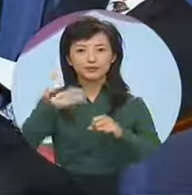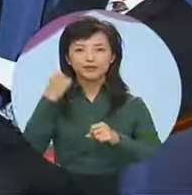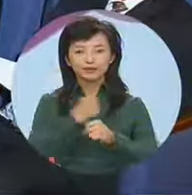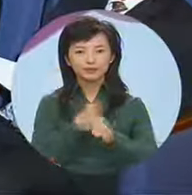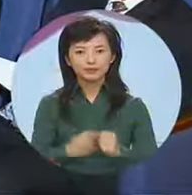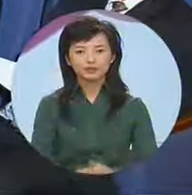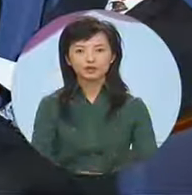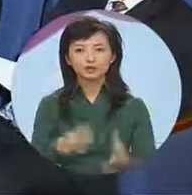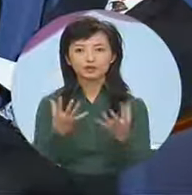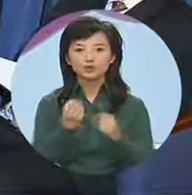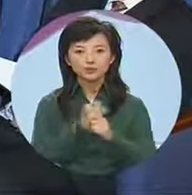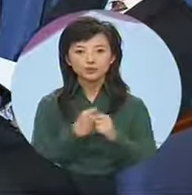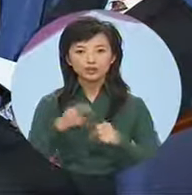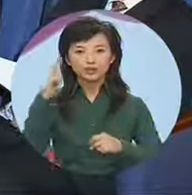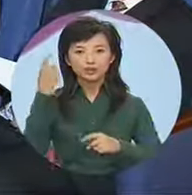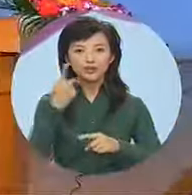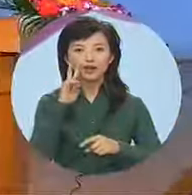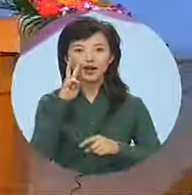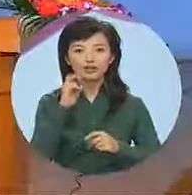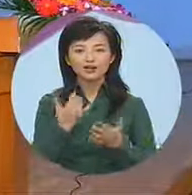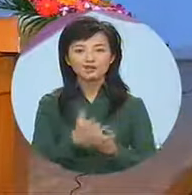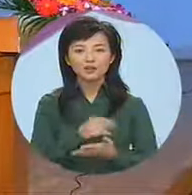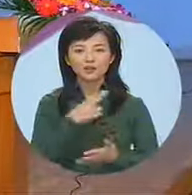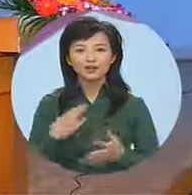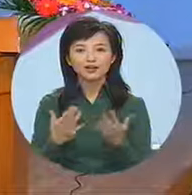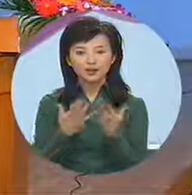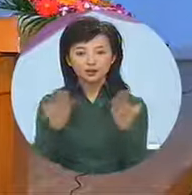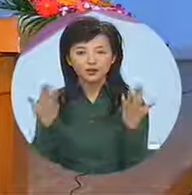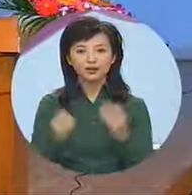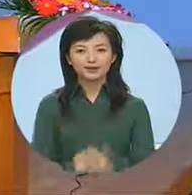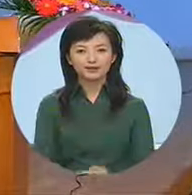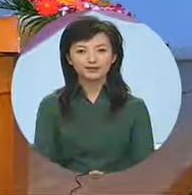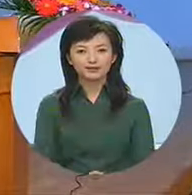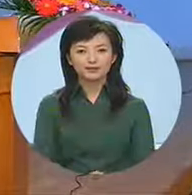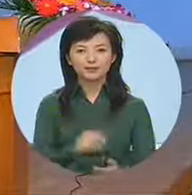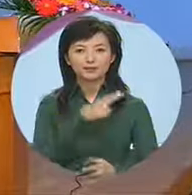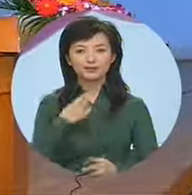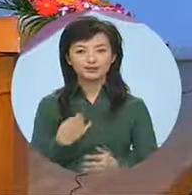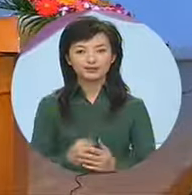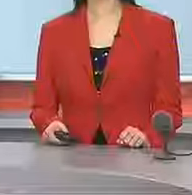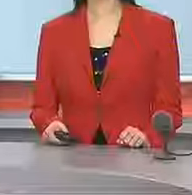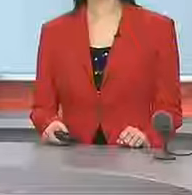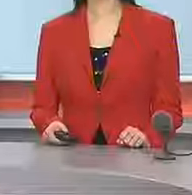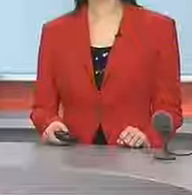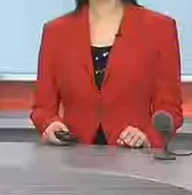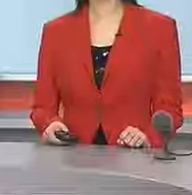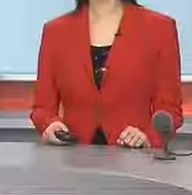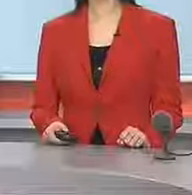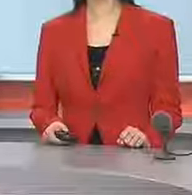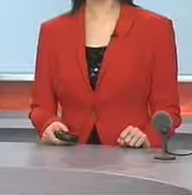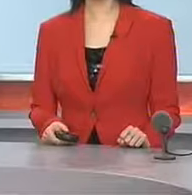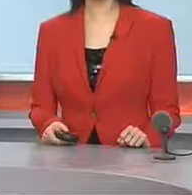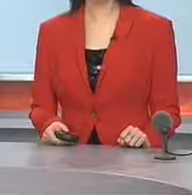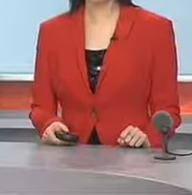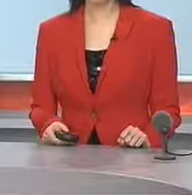品获奖作品将于11月20日前在北京规划展览馆向公众展出北京台报道由